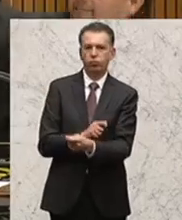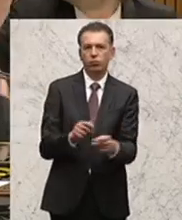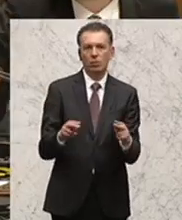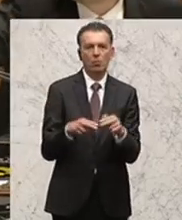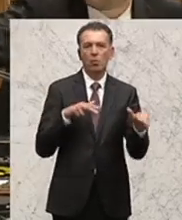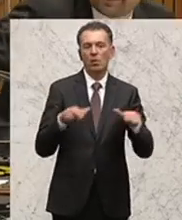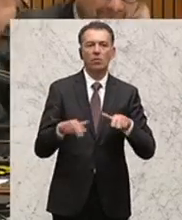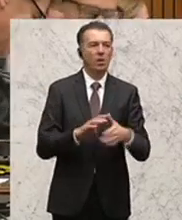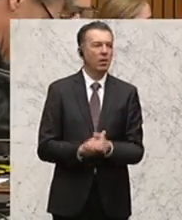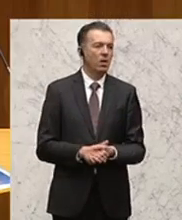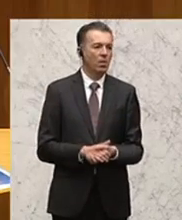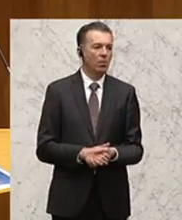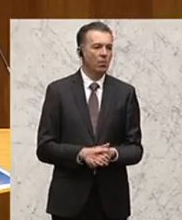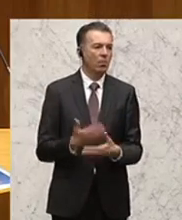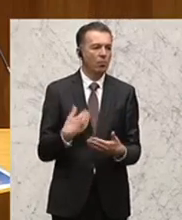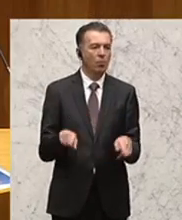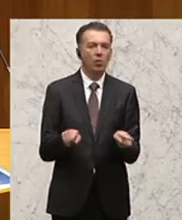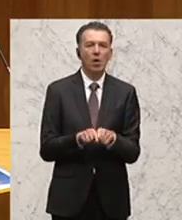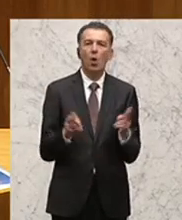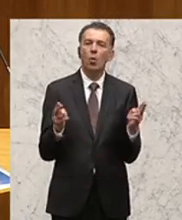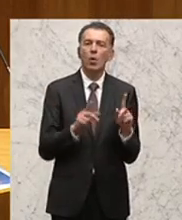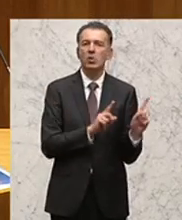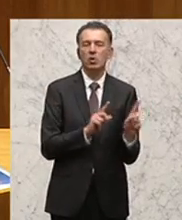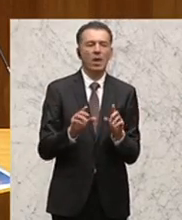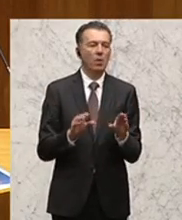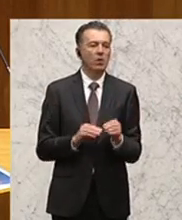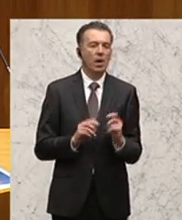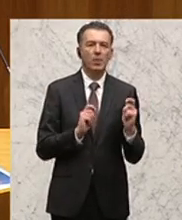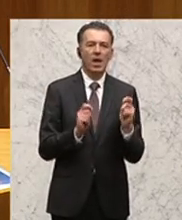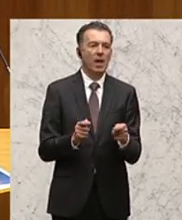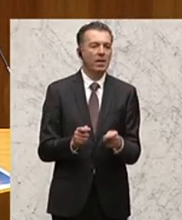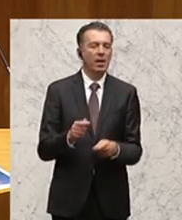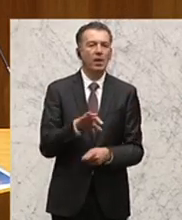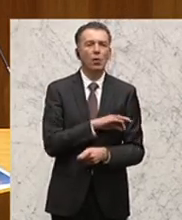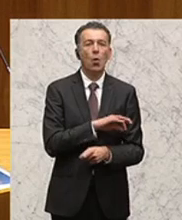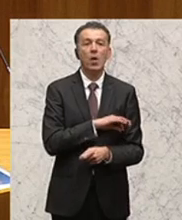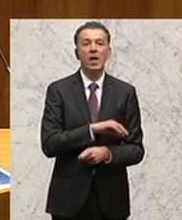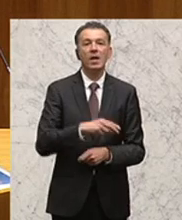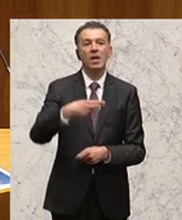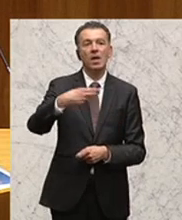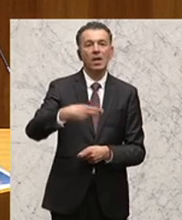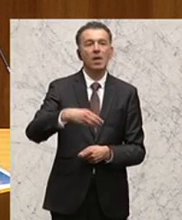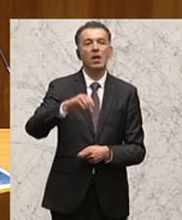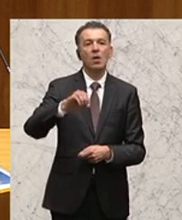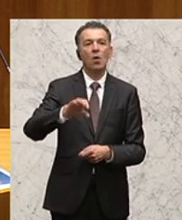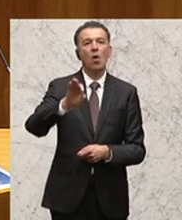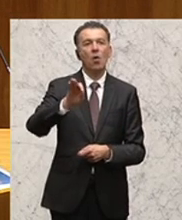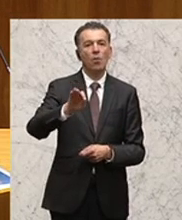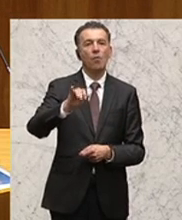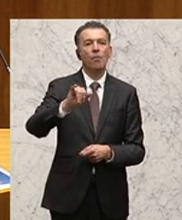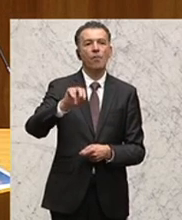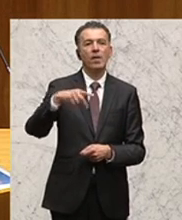der Bundesregierung. Ich möchte auch noch kurz Stellung nehmen auf den Antrag, den jetzt von Kollegen Höfinger und